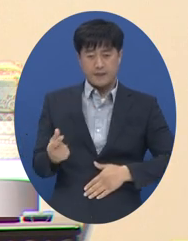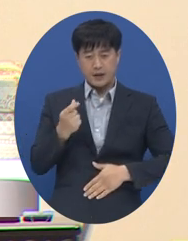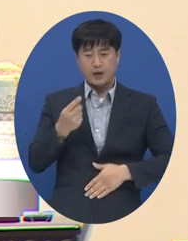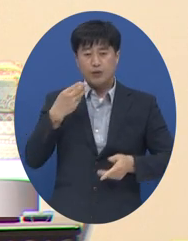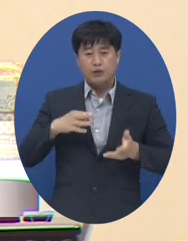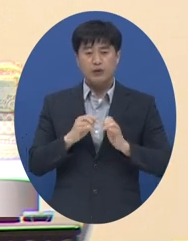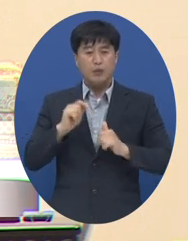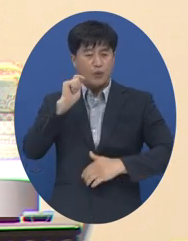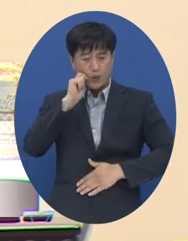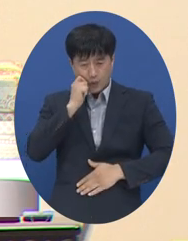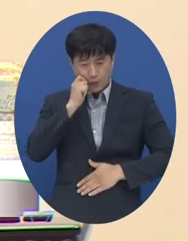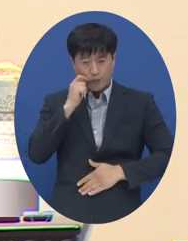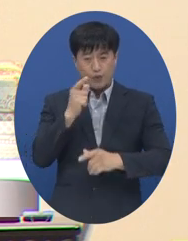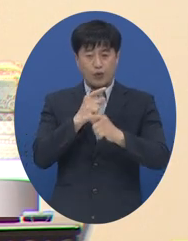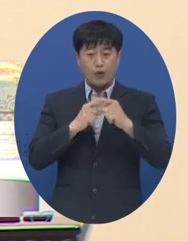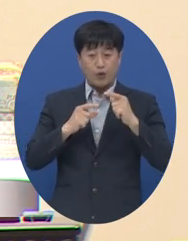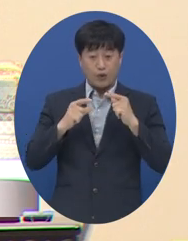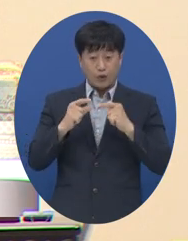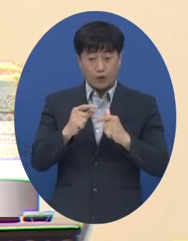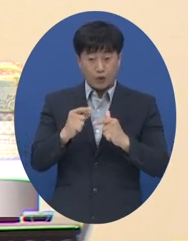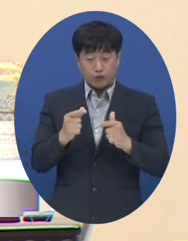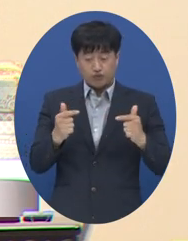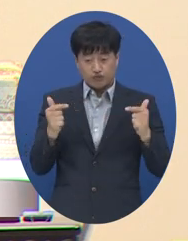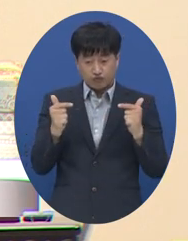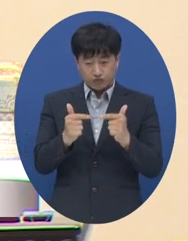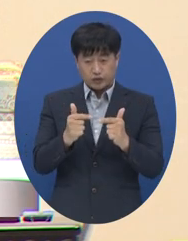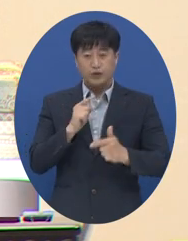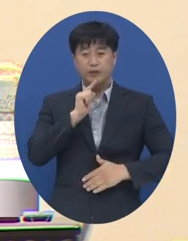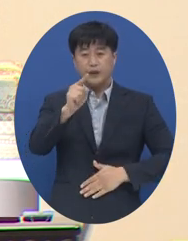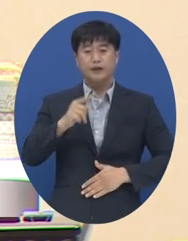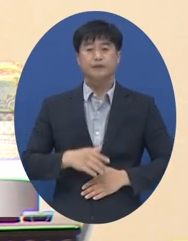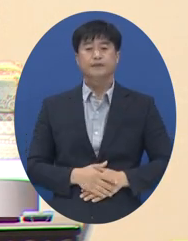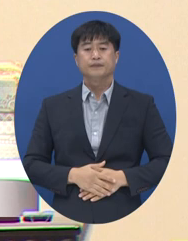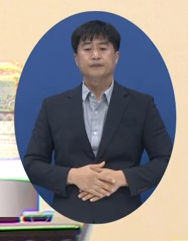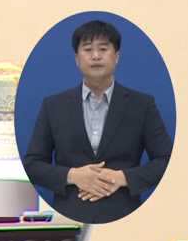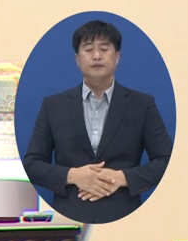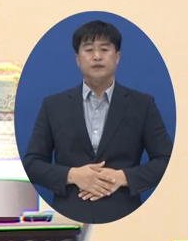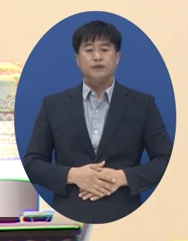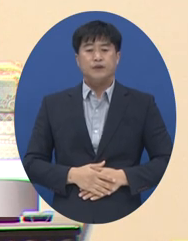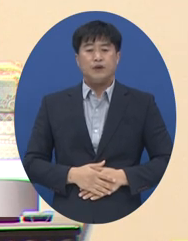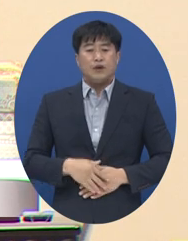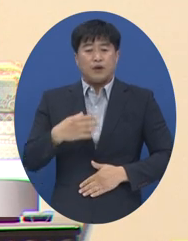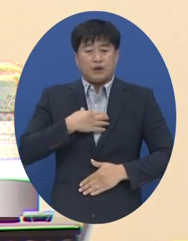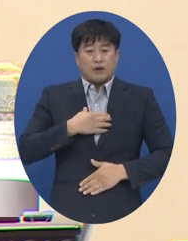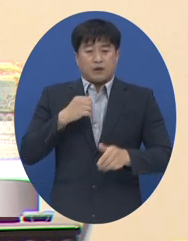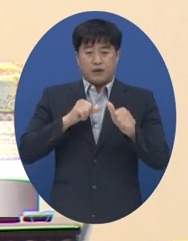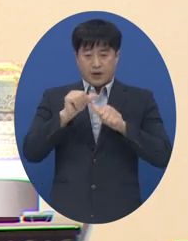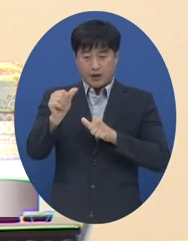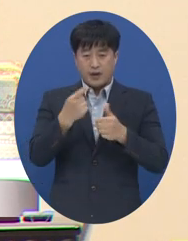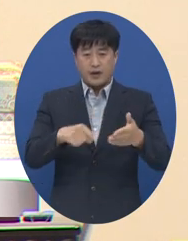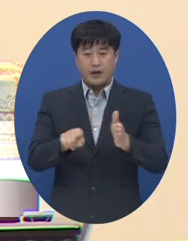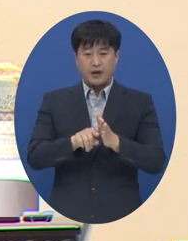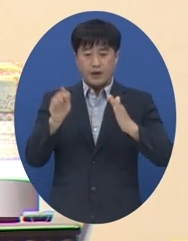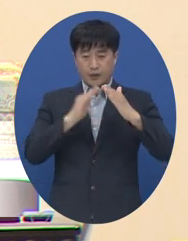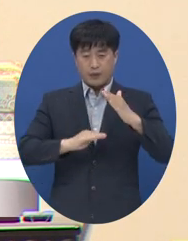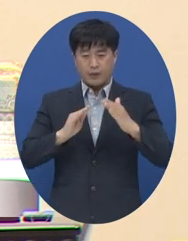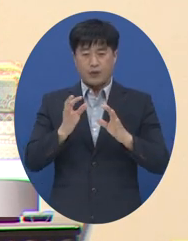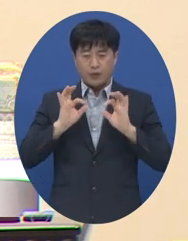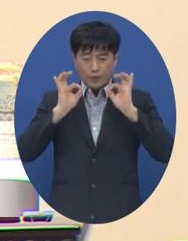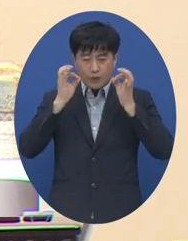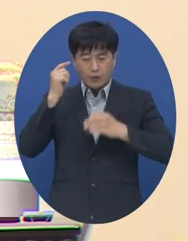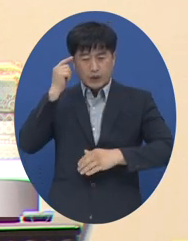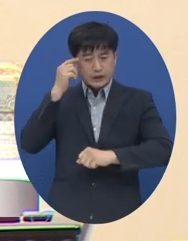도민의 어려움을 조금이라도 덜어드릴 수 있도록 하겠습니다. 위기 극복을 위한 공동의